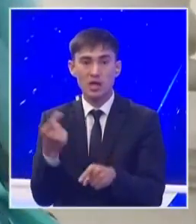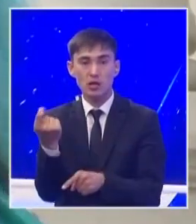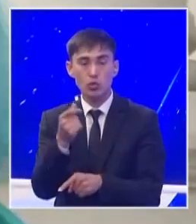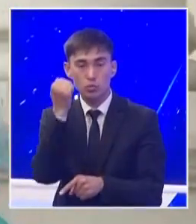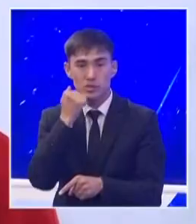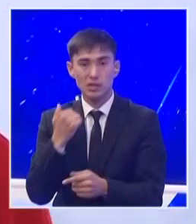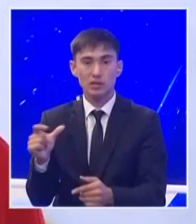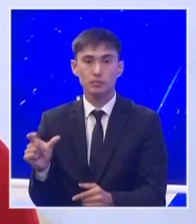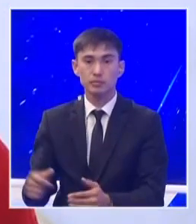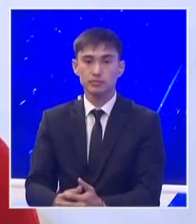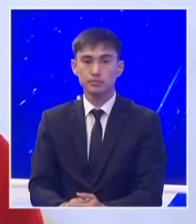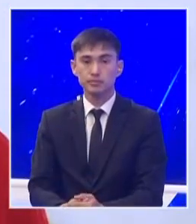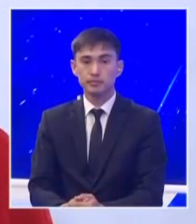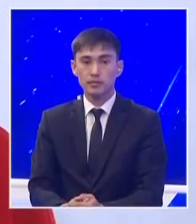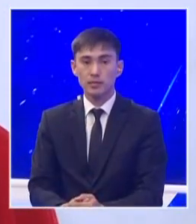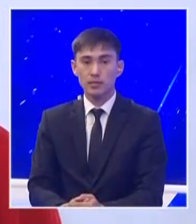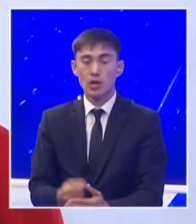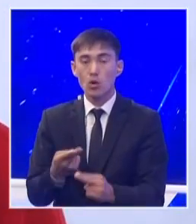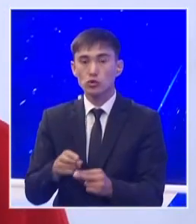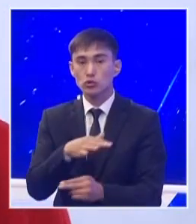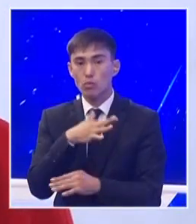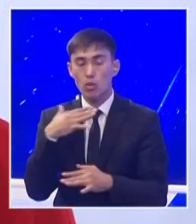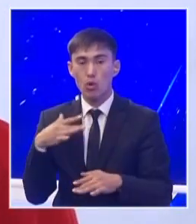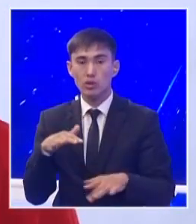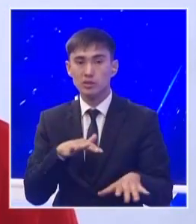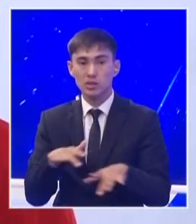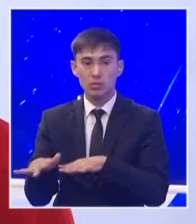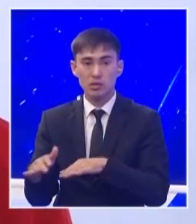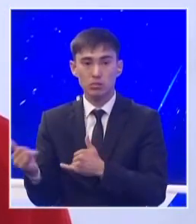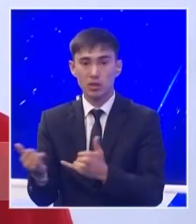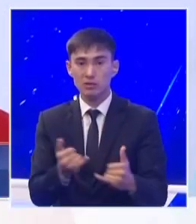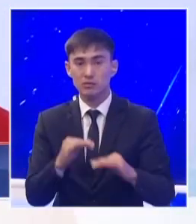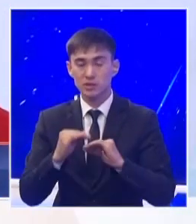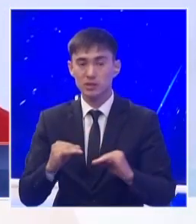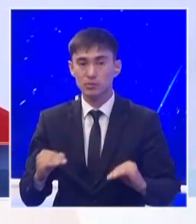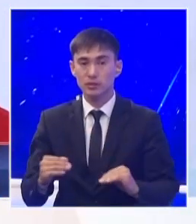престарелым. Очень много занимаюсь благотворительными детьми,